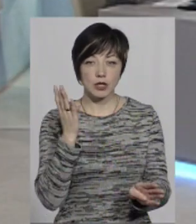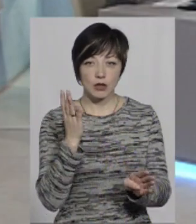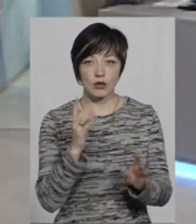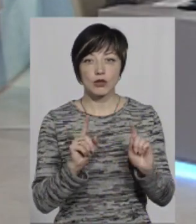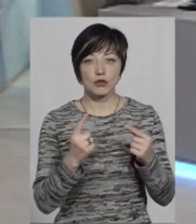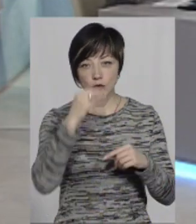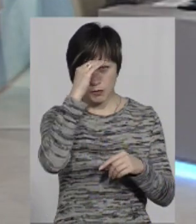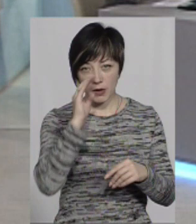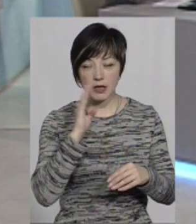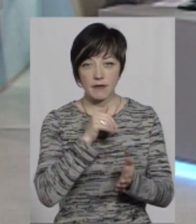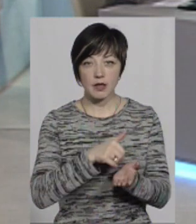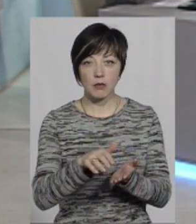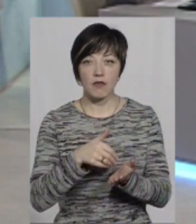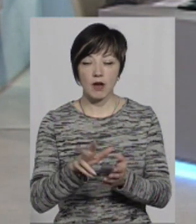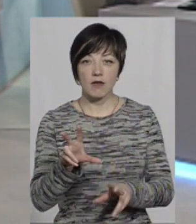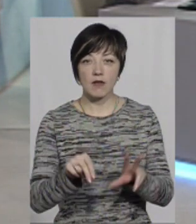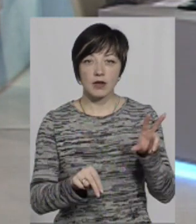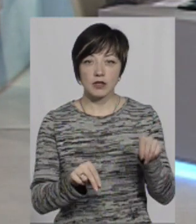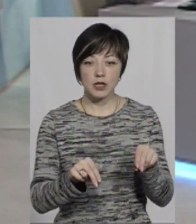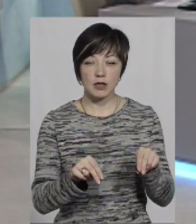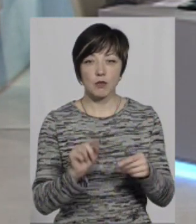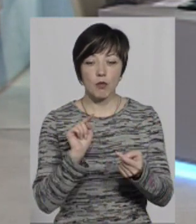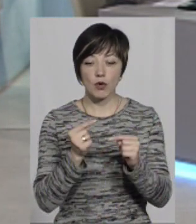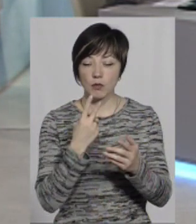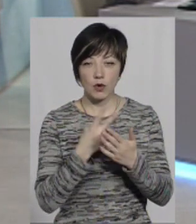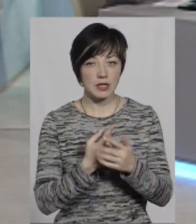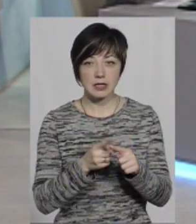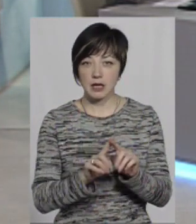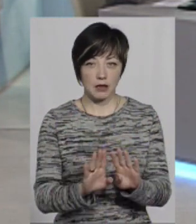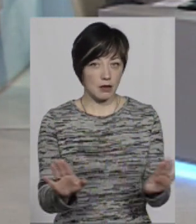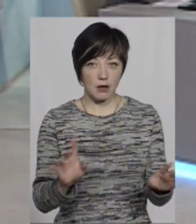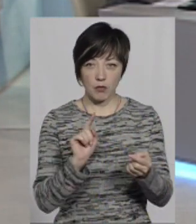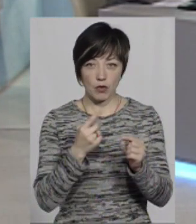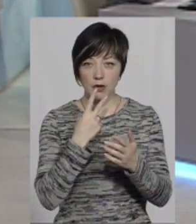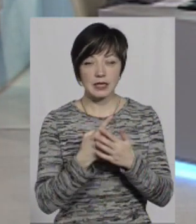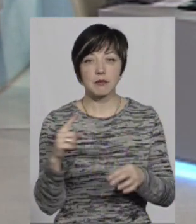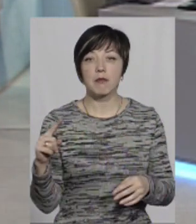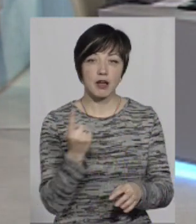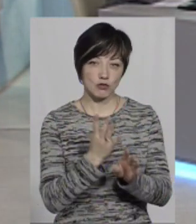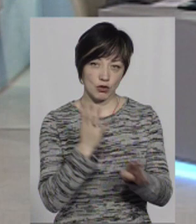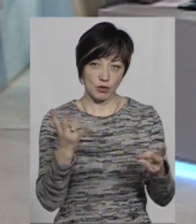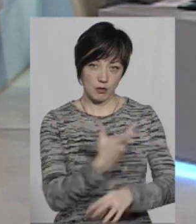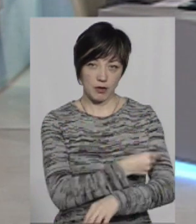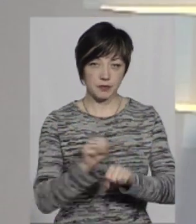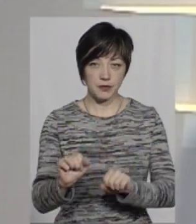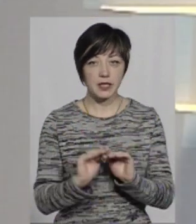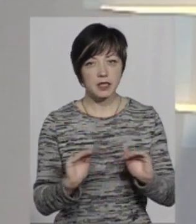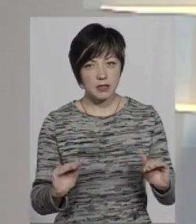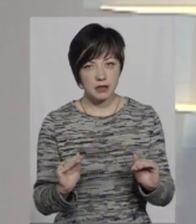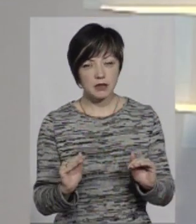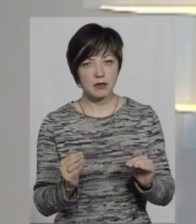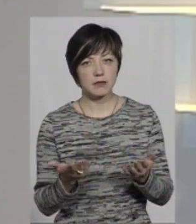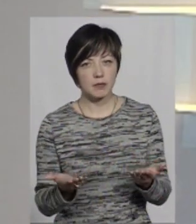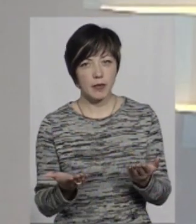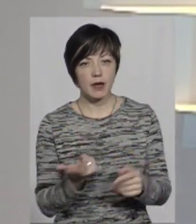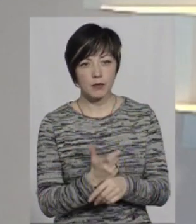Чомусь батьки відмовляються, рахуються протипоказом. Це не протипоказ, це перший показ для вакцинування дитини. Насправді, з дітьми якось,